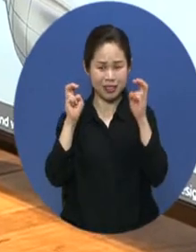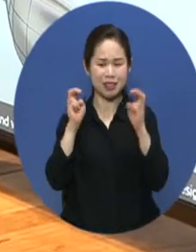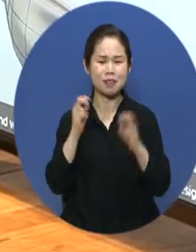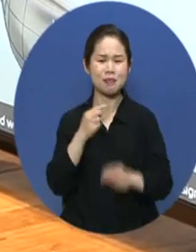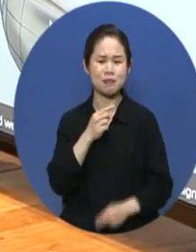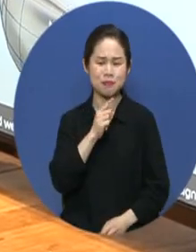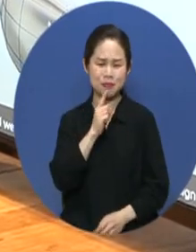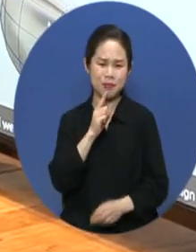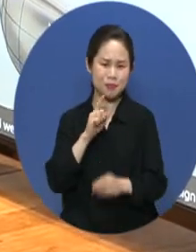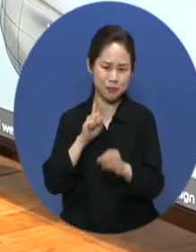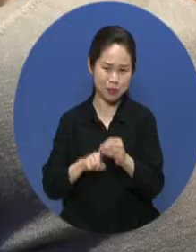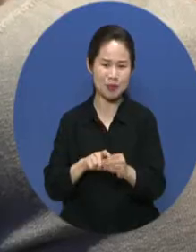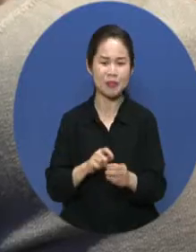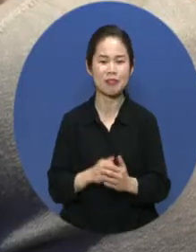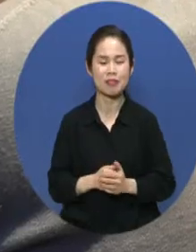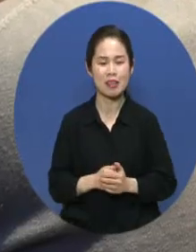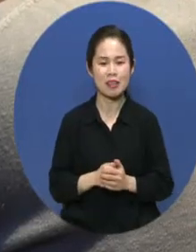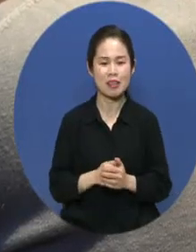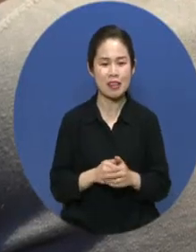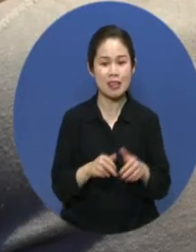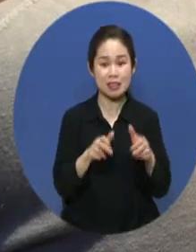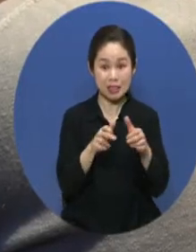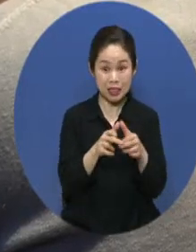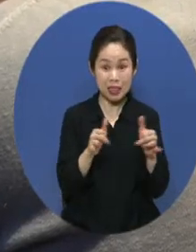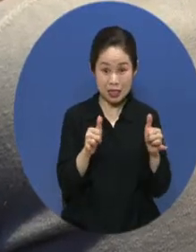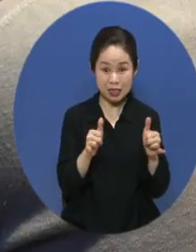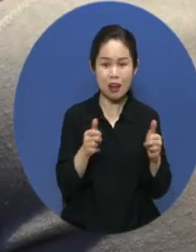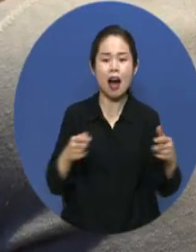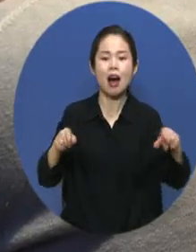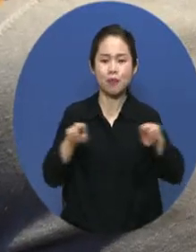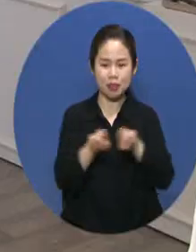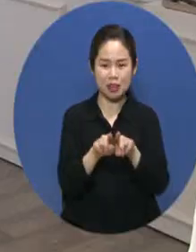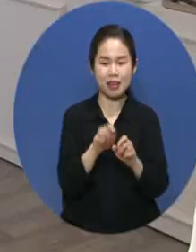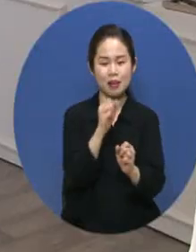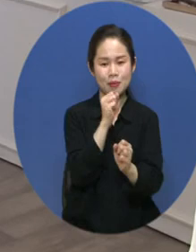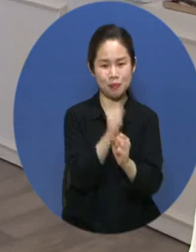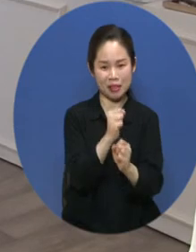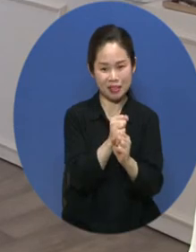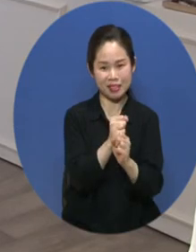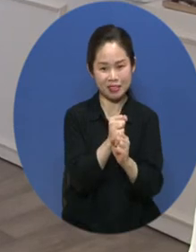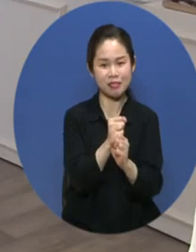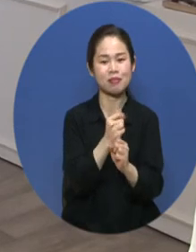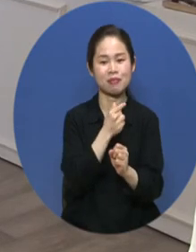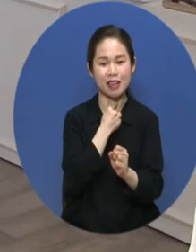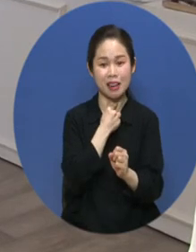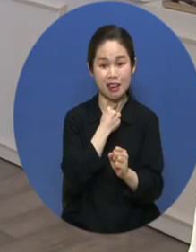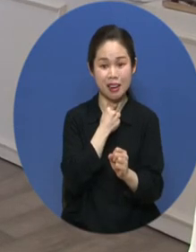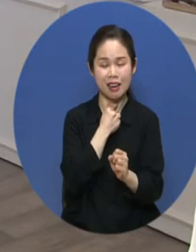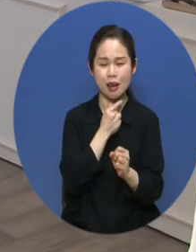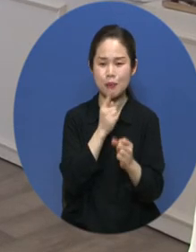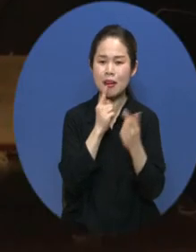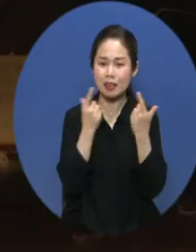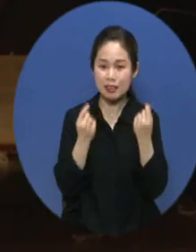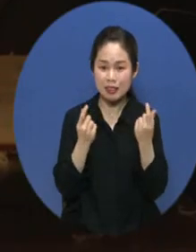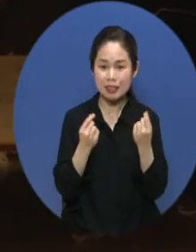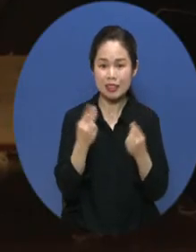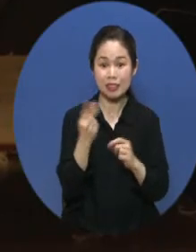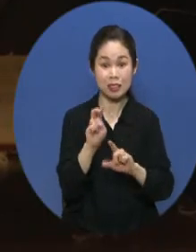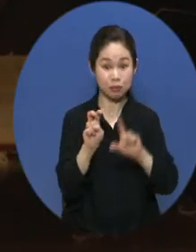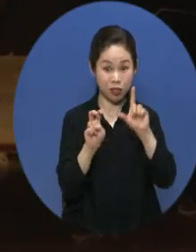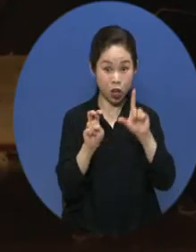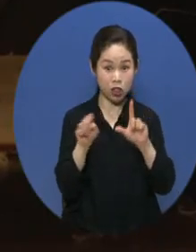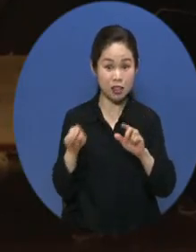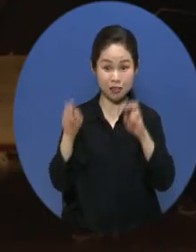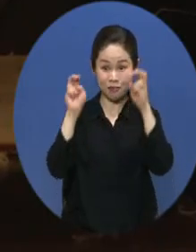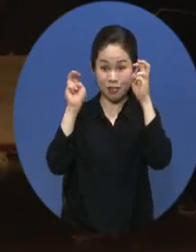보조기구를 만드는 것이 아니라 장애인들과 함께 만들어 나가고 싶다는 그들의 바람처럼 2020년에는 더